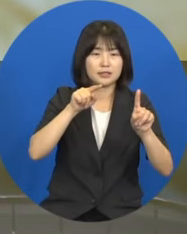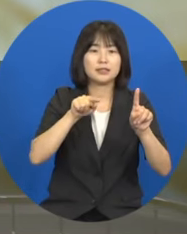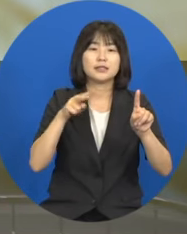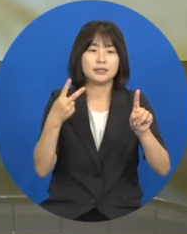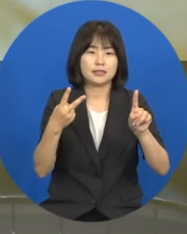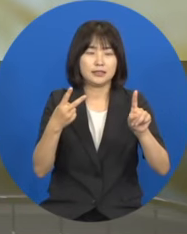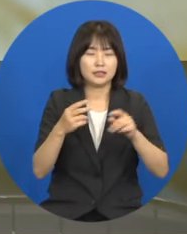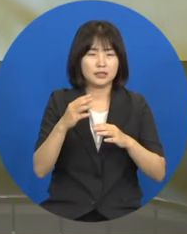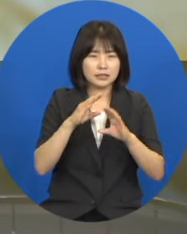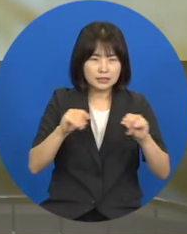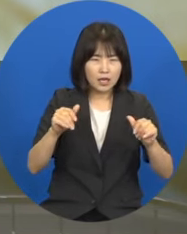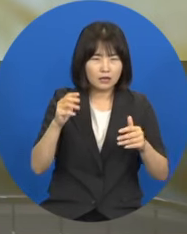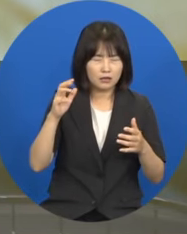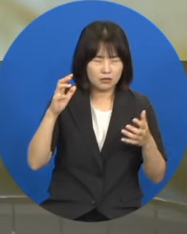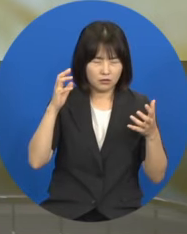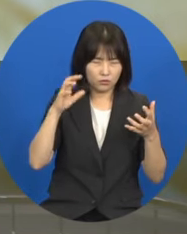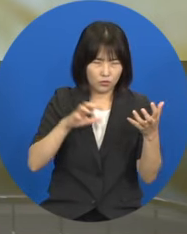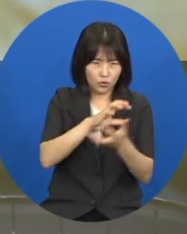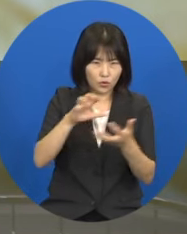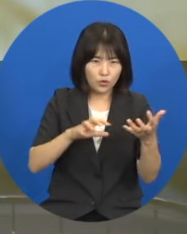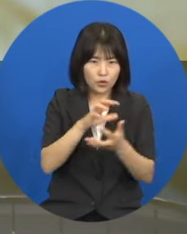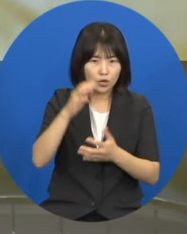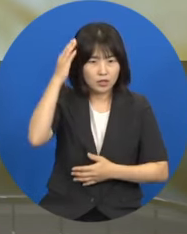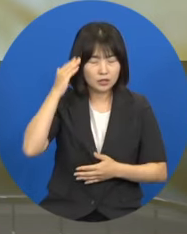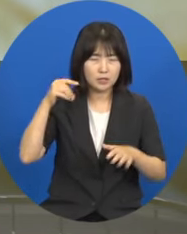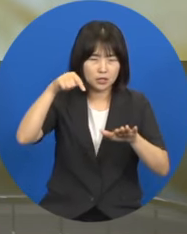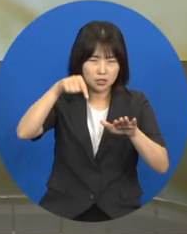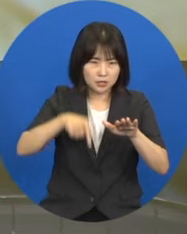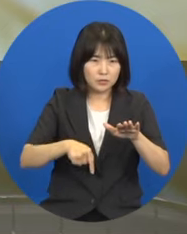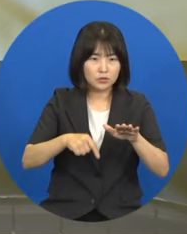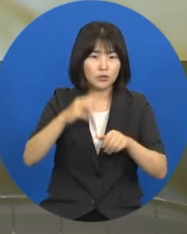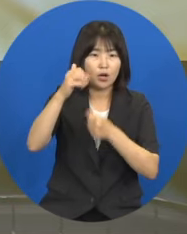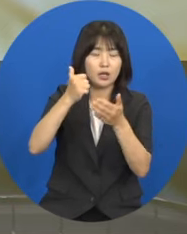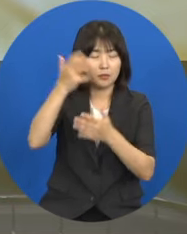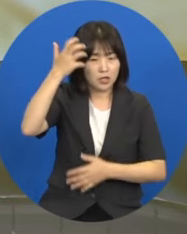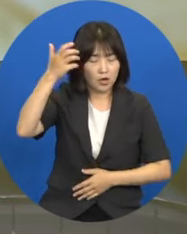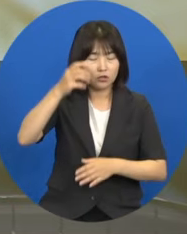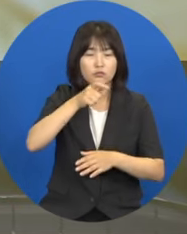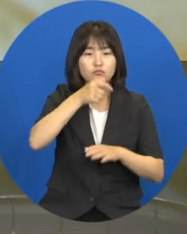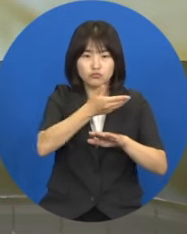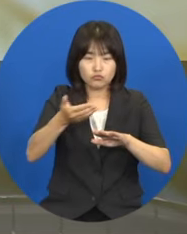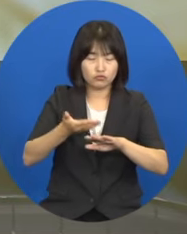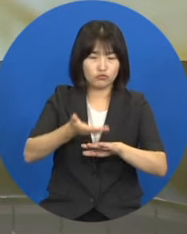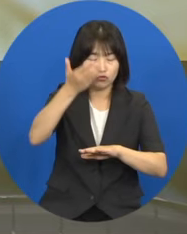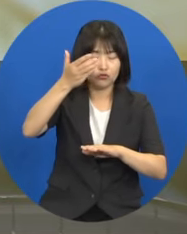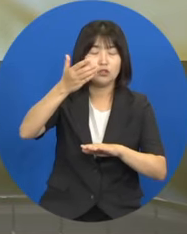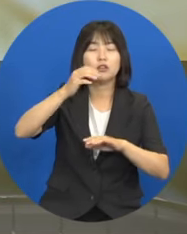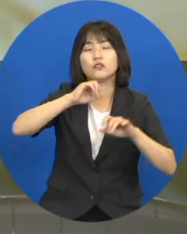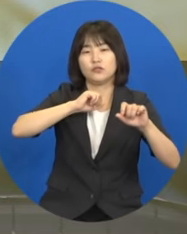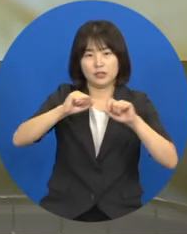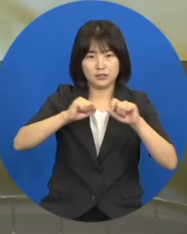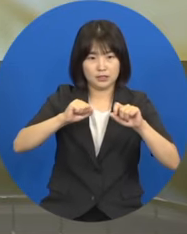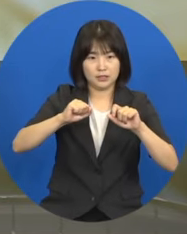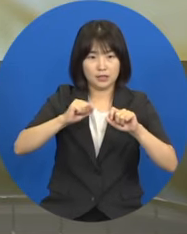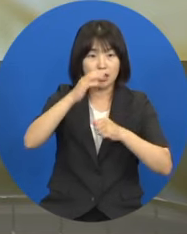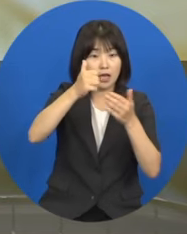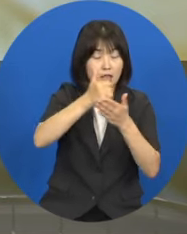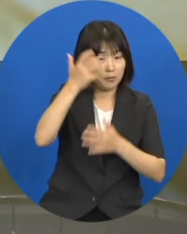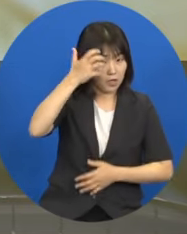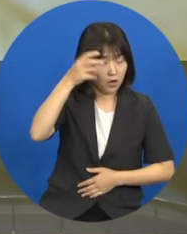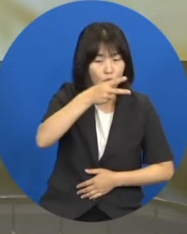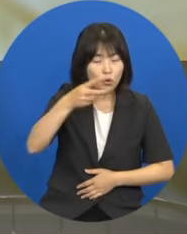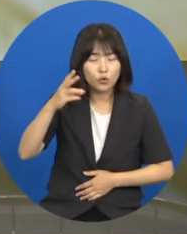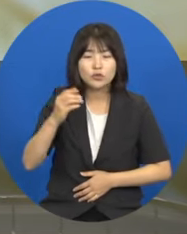공허하여 흑암이 깊음 위에 있고 하나님의 영은 수면 위에 운행하니라. 여기서 하나님의 영은 성령을